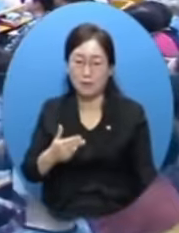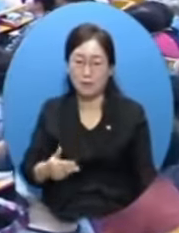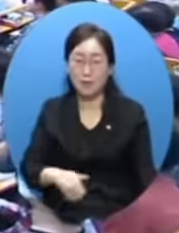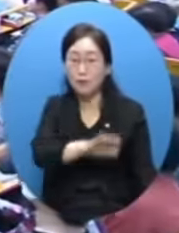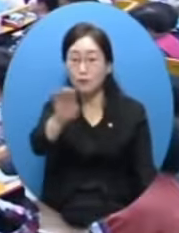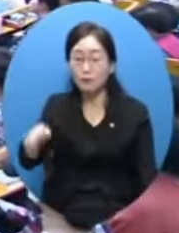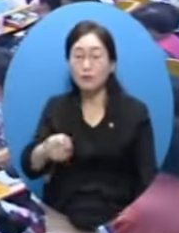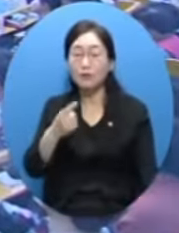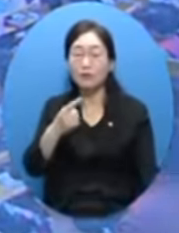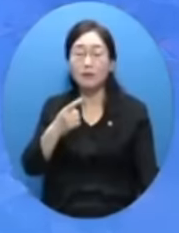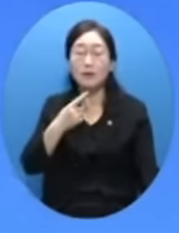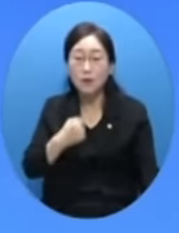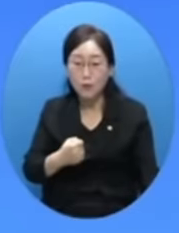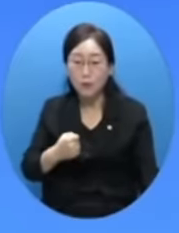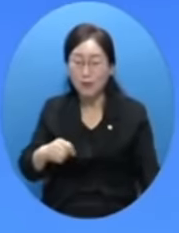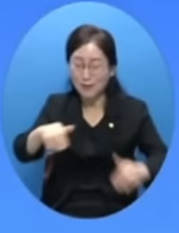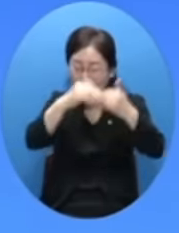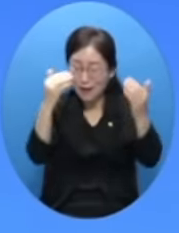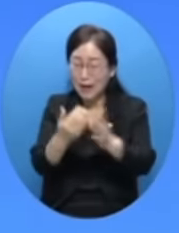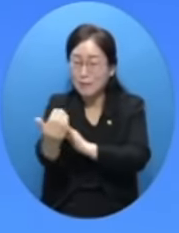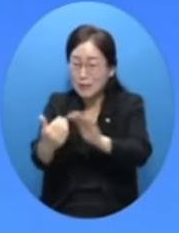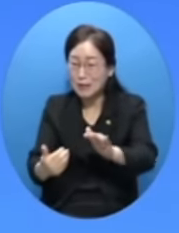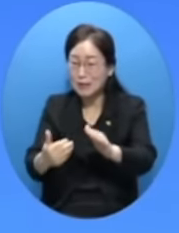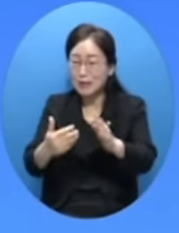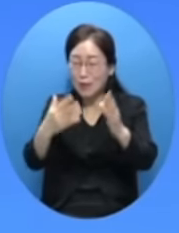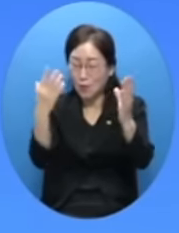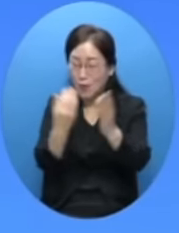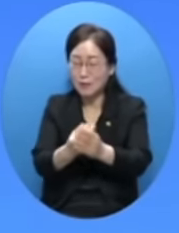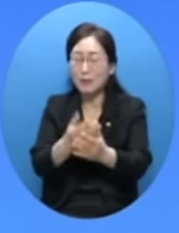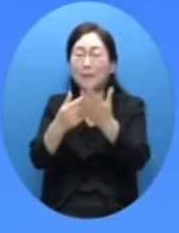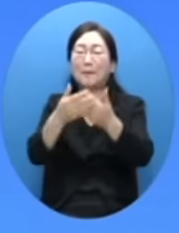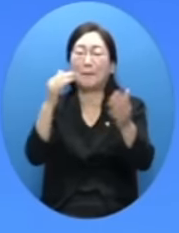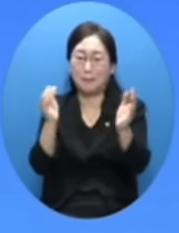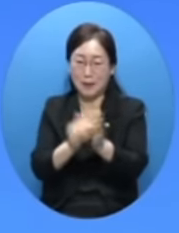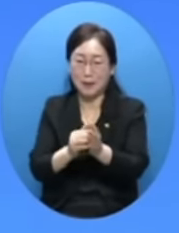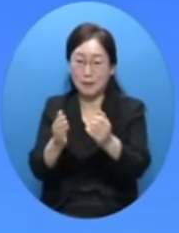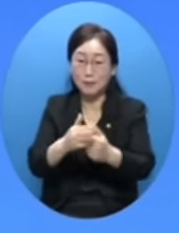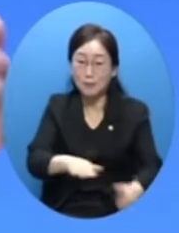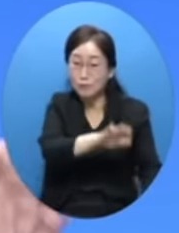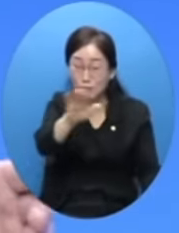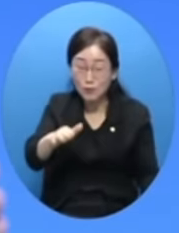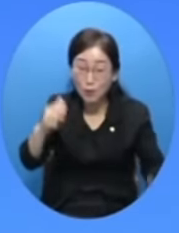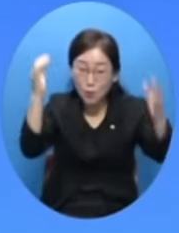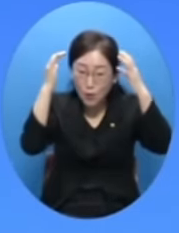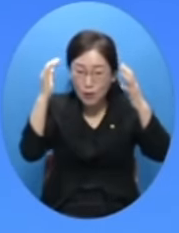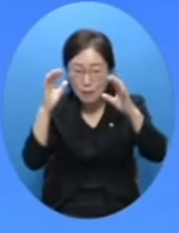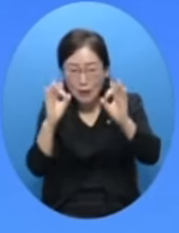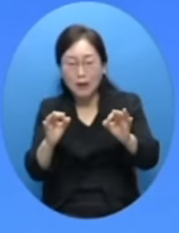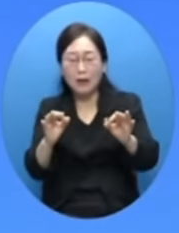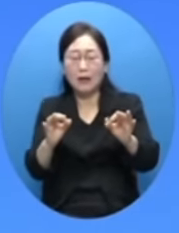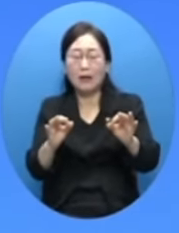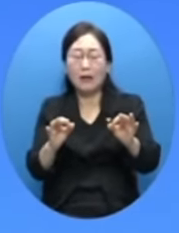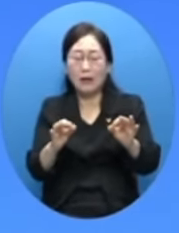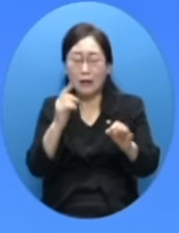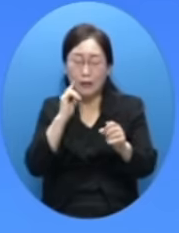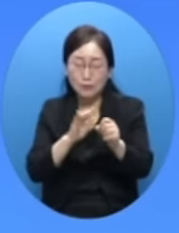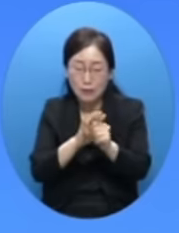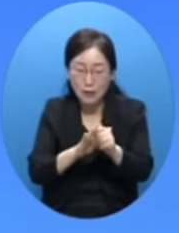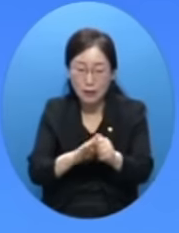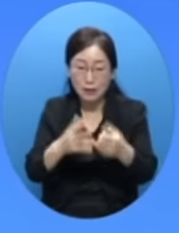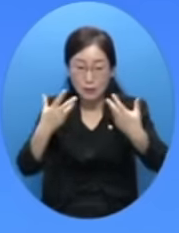우리가 겪을 고난을 미리 다 겪으셨기 때문에 우리가 겪는 고난을 불쌍히 보시고 우리를 절망의